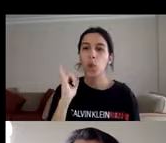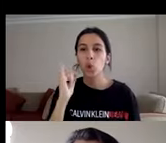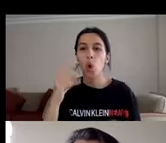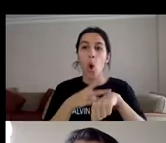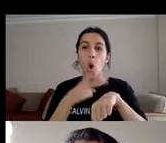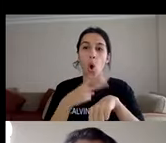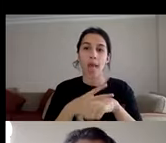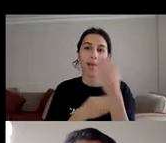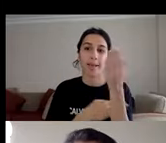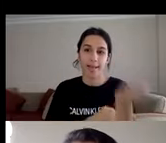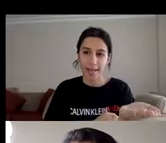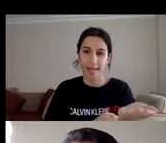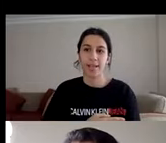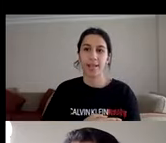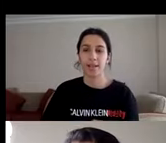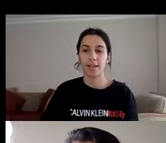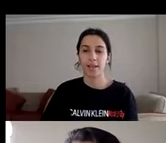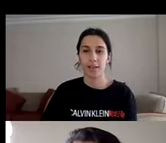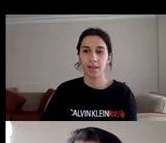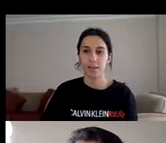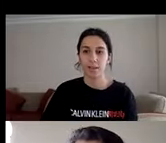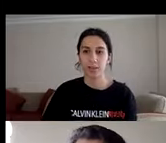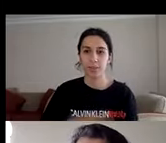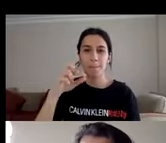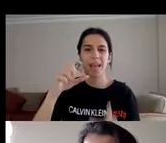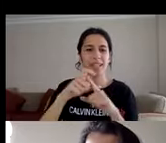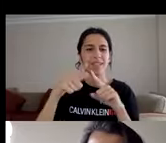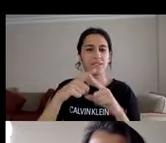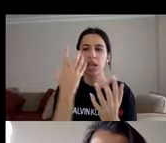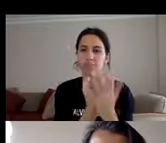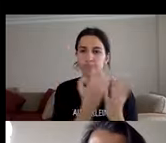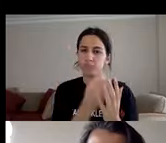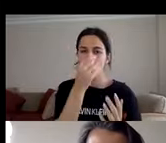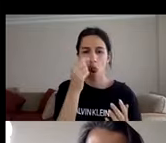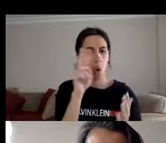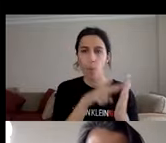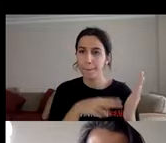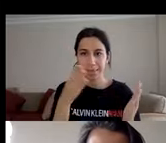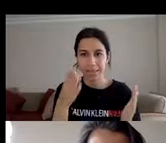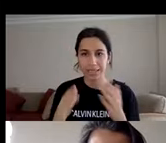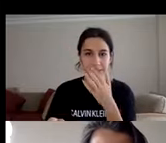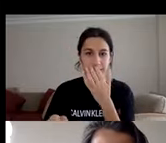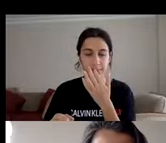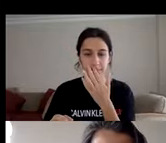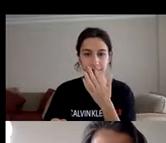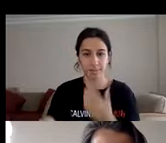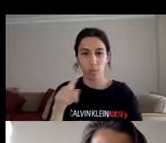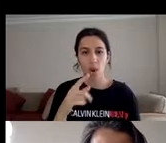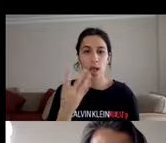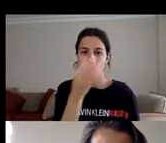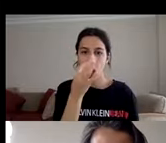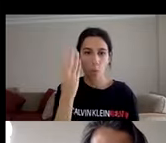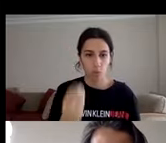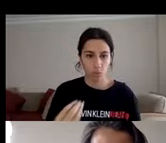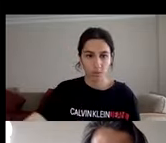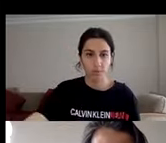sunulduğu rehberler bunlar ve açık kaynak PDF olarak indirip kullanabilirsiniz rahatlıkla. Böyle imkanlar da sağlandı.